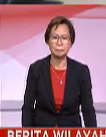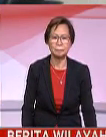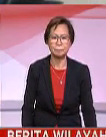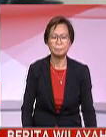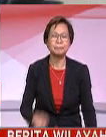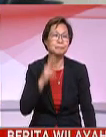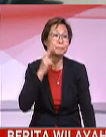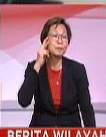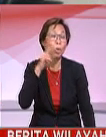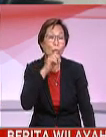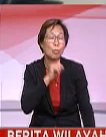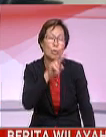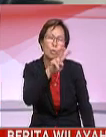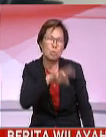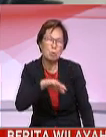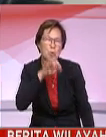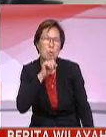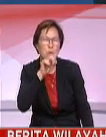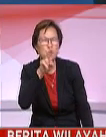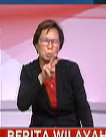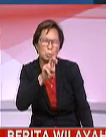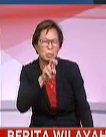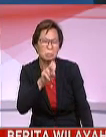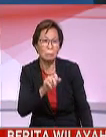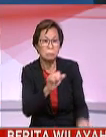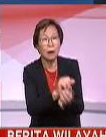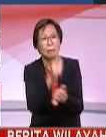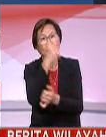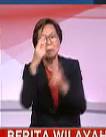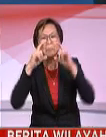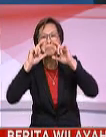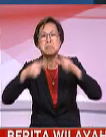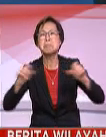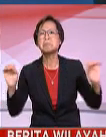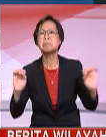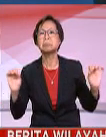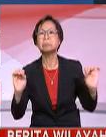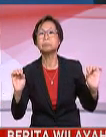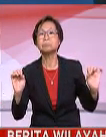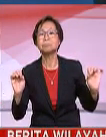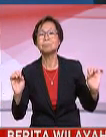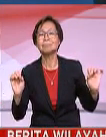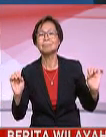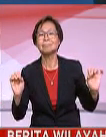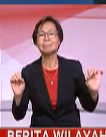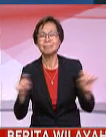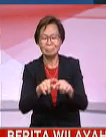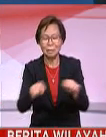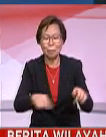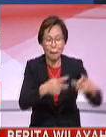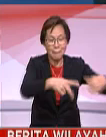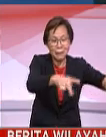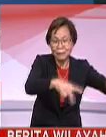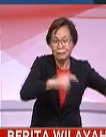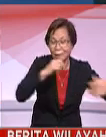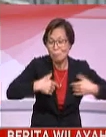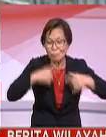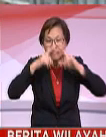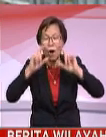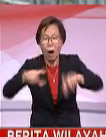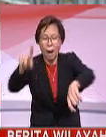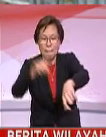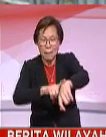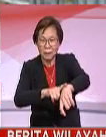Remaja berusia 20-an itu ditahan kerana tidak memakai pelitup separuh muka di kawasan pasar ketika